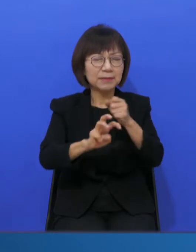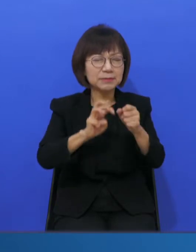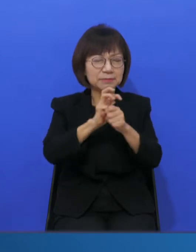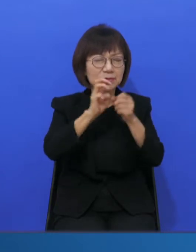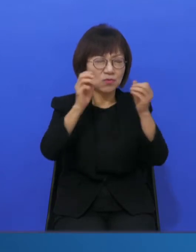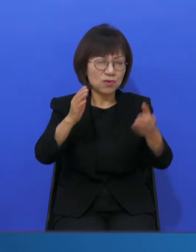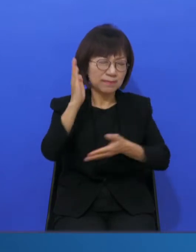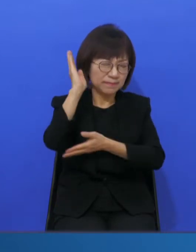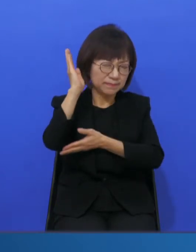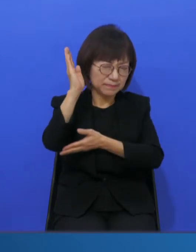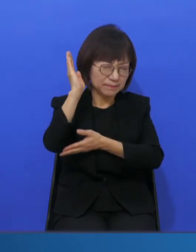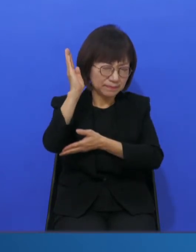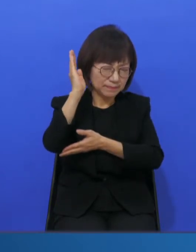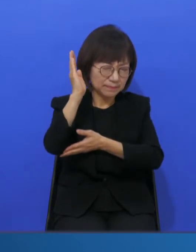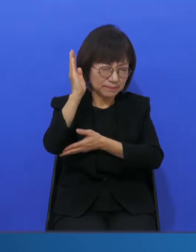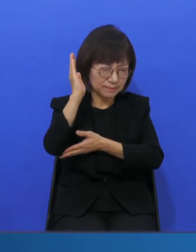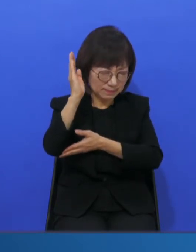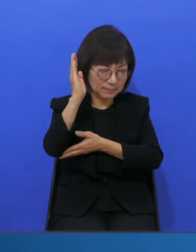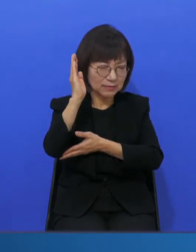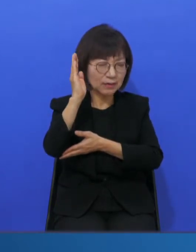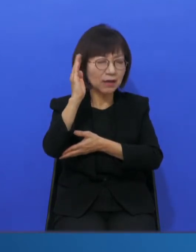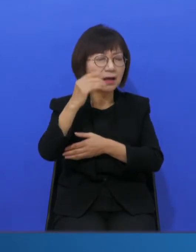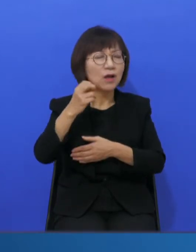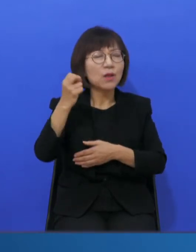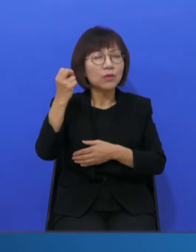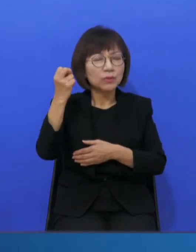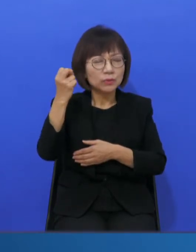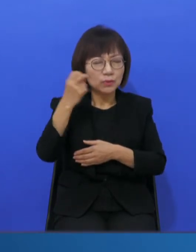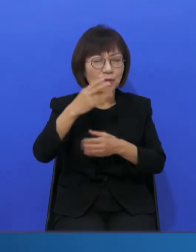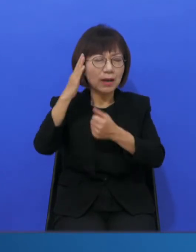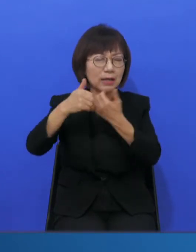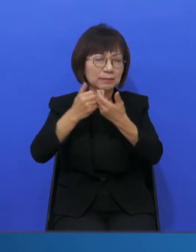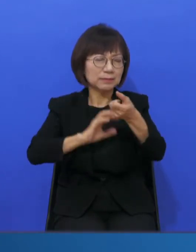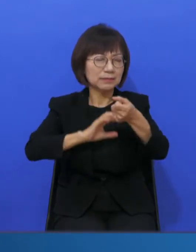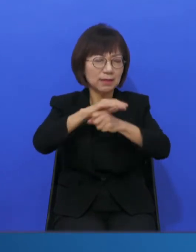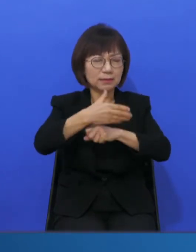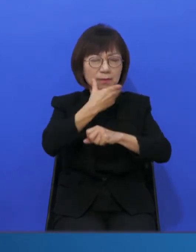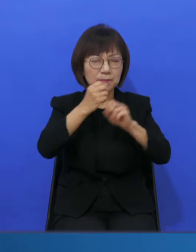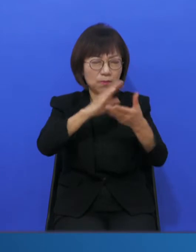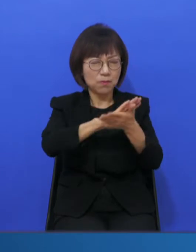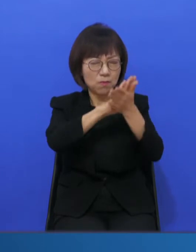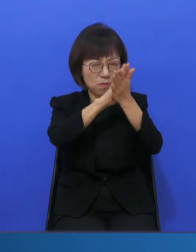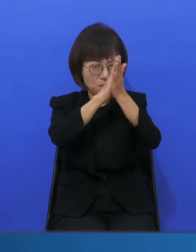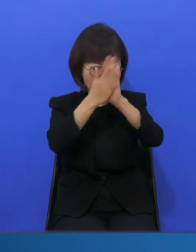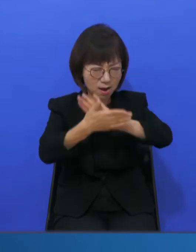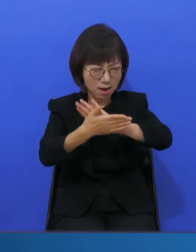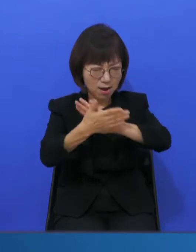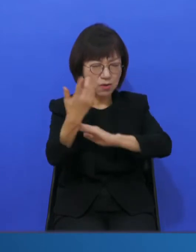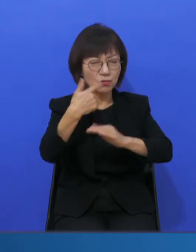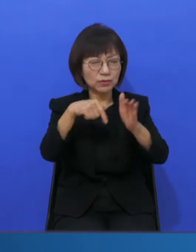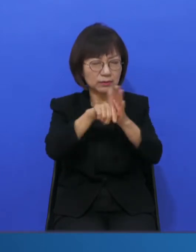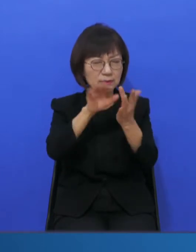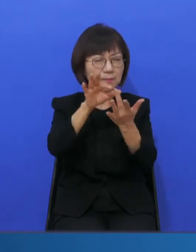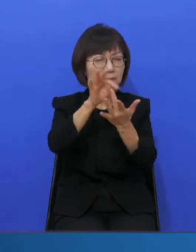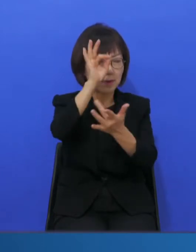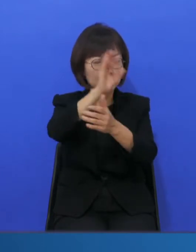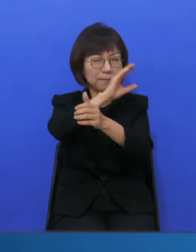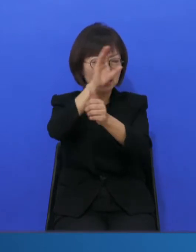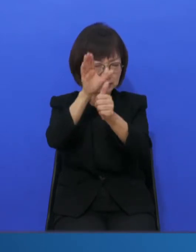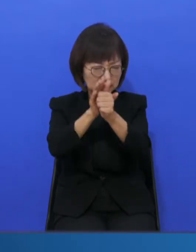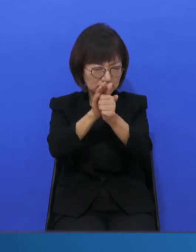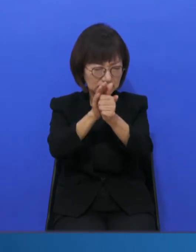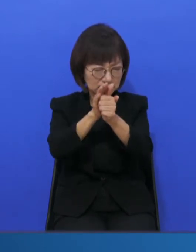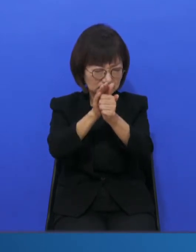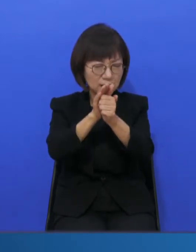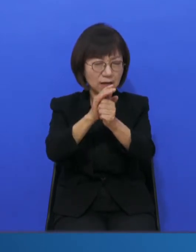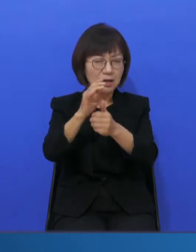증거해온 하나님께서 세계 복음화의 지도자로 세우신 주의 사자에게 세계 복음화 1천만 제자가 일어나게 하옵소서. May 10